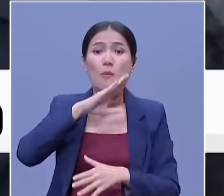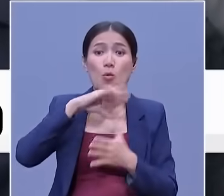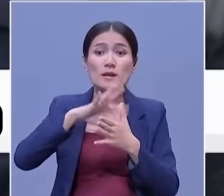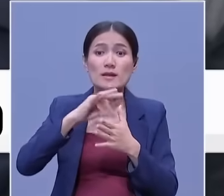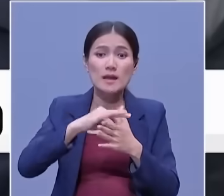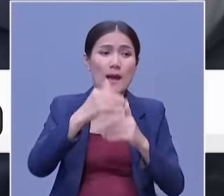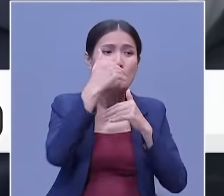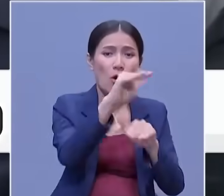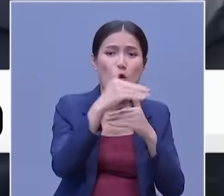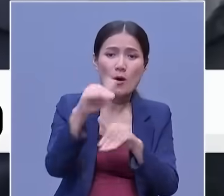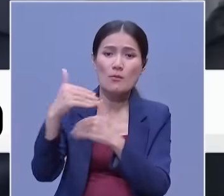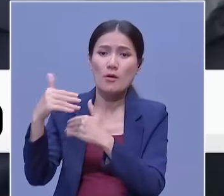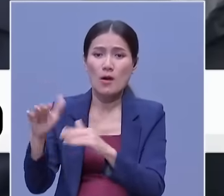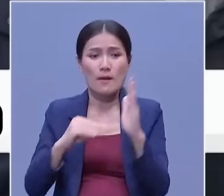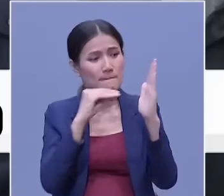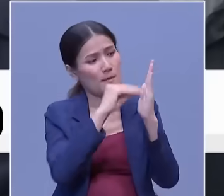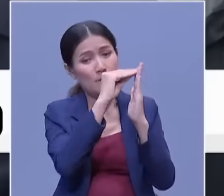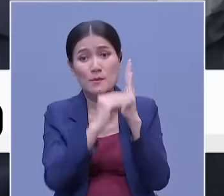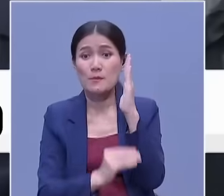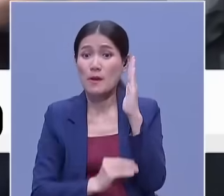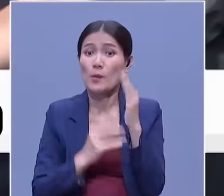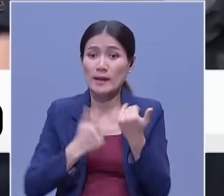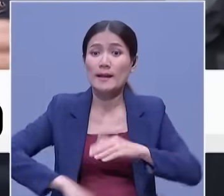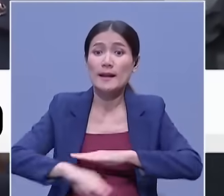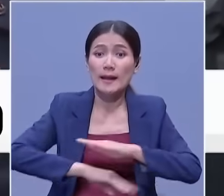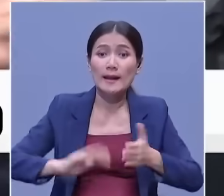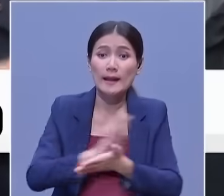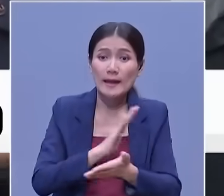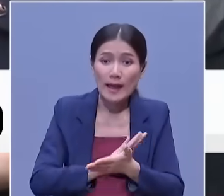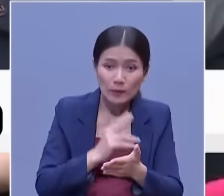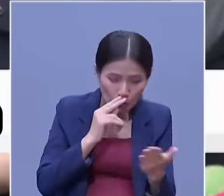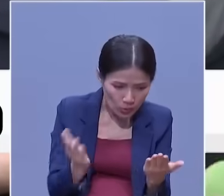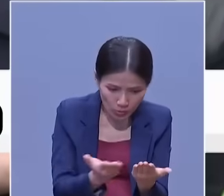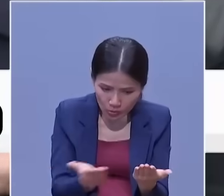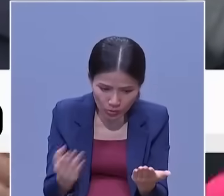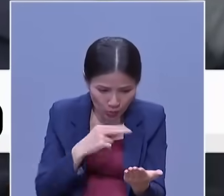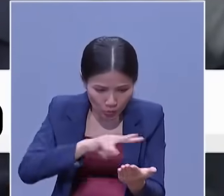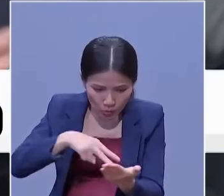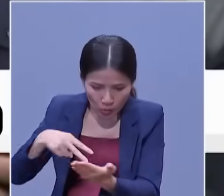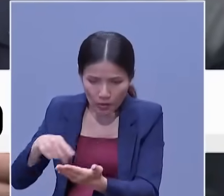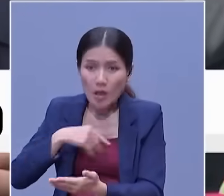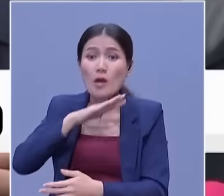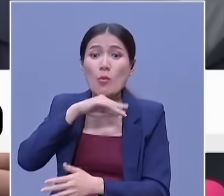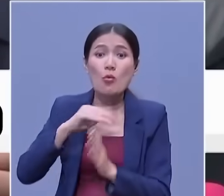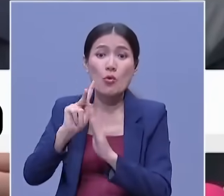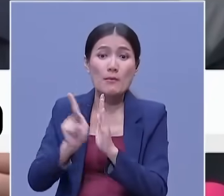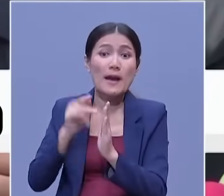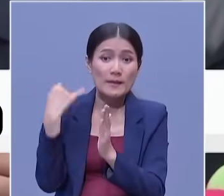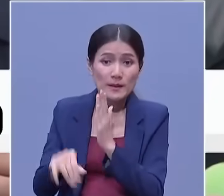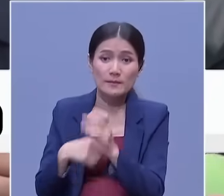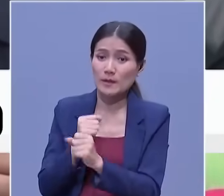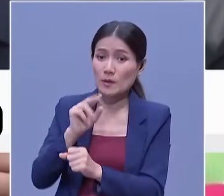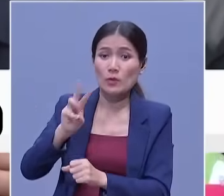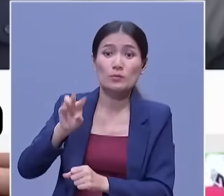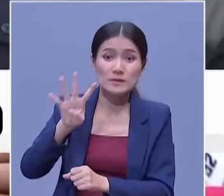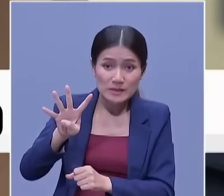ทศแล้วจากเอกสารที่ตรวจพบก็มีความเชื่อมโยงกับหมูเถื่อนที่นำเข้ามาตั้งแต่ปี64มาถึงปีนี้ปี66